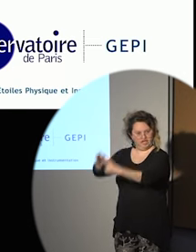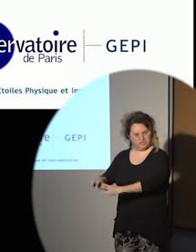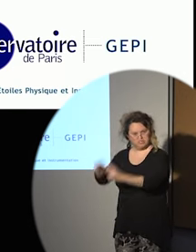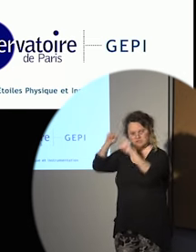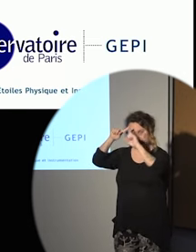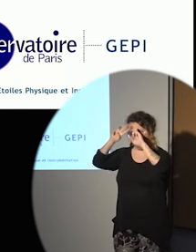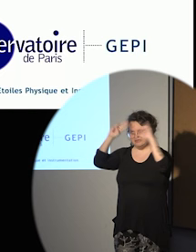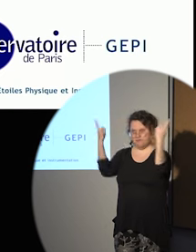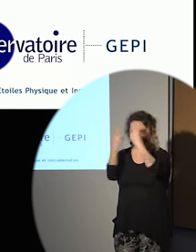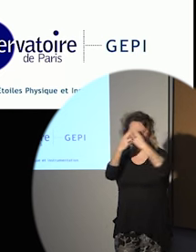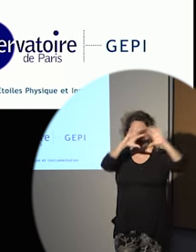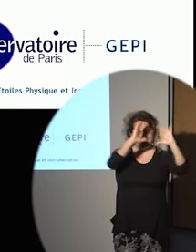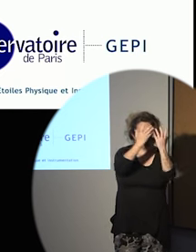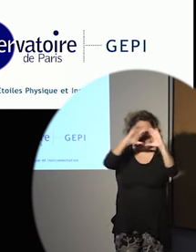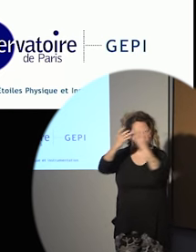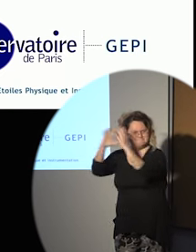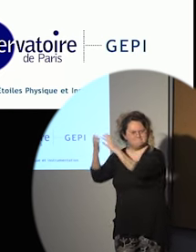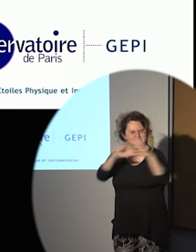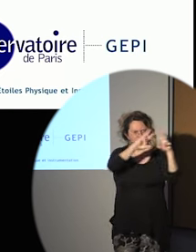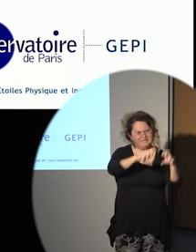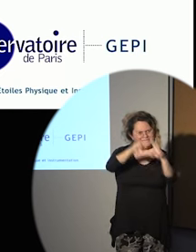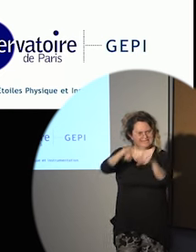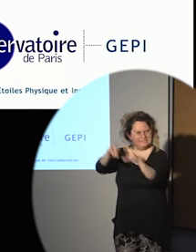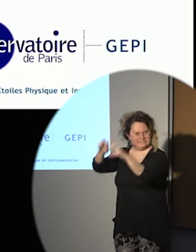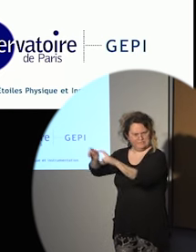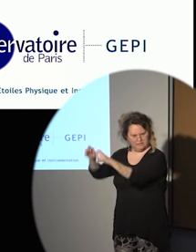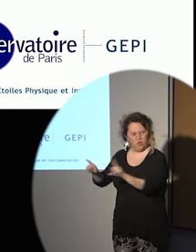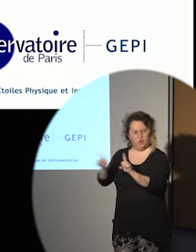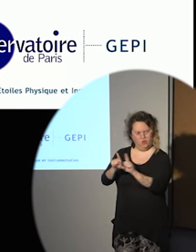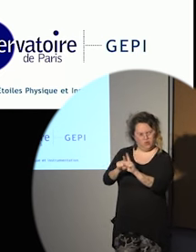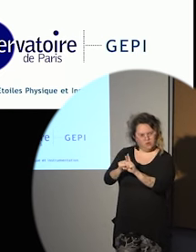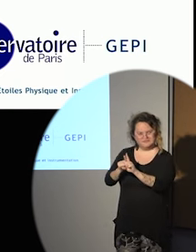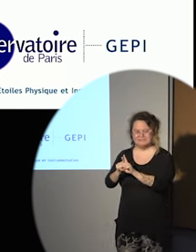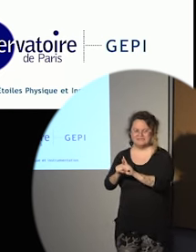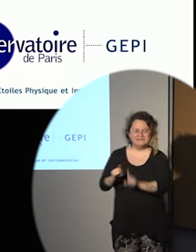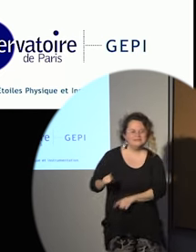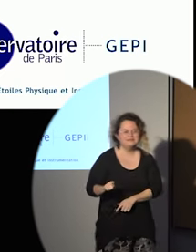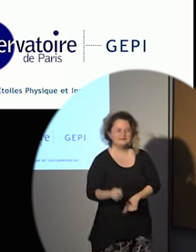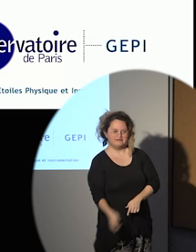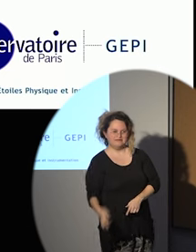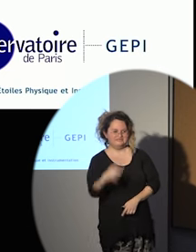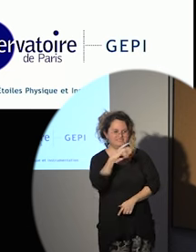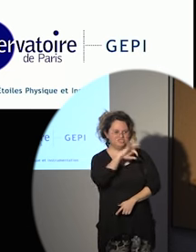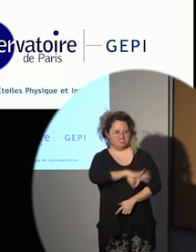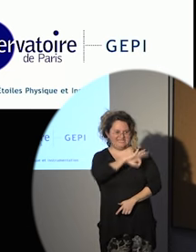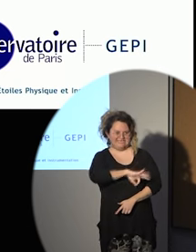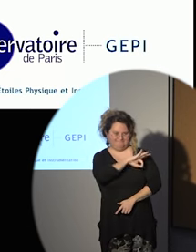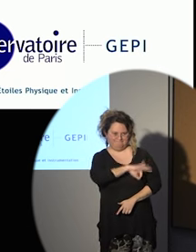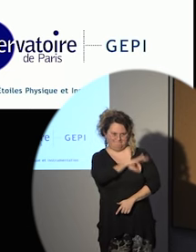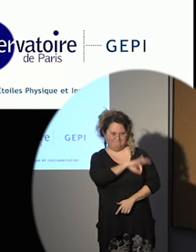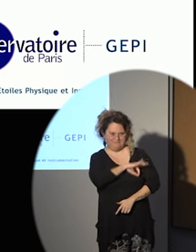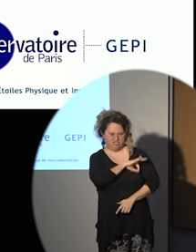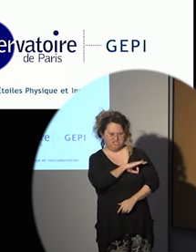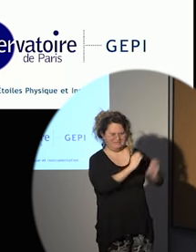pu aussi diriger des grands instruments qui ont été installés sur les grands télescopes du Chili, sur le Very Large Telescope.